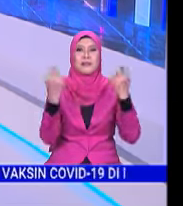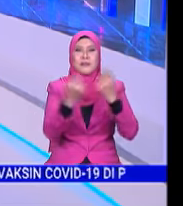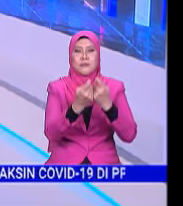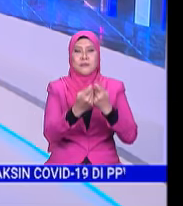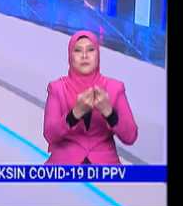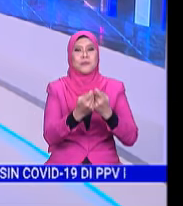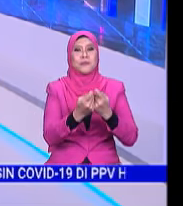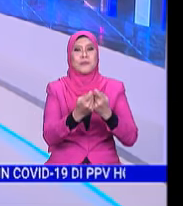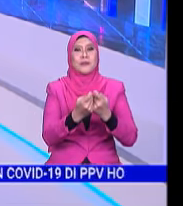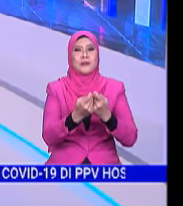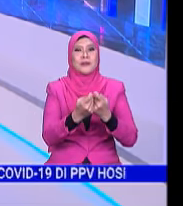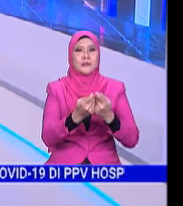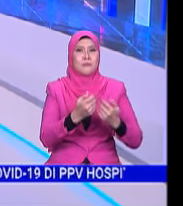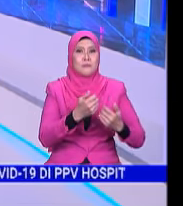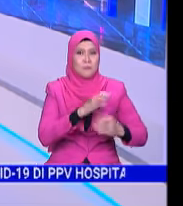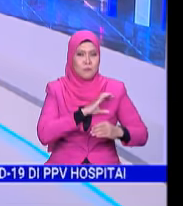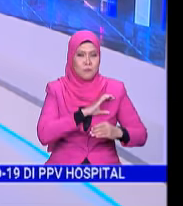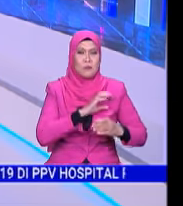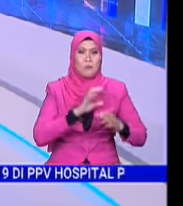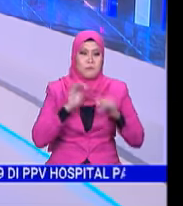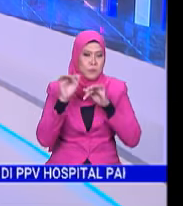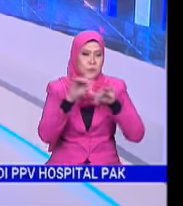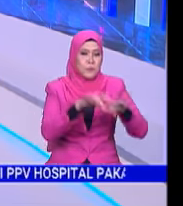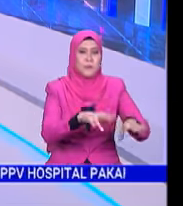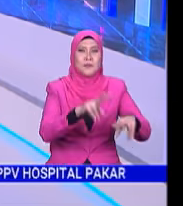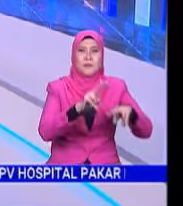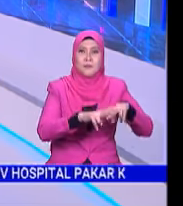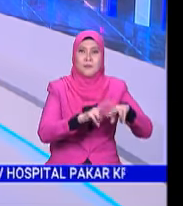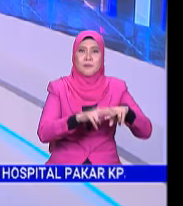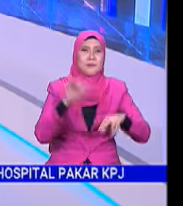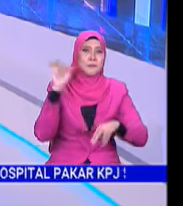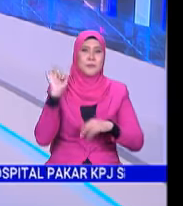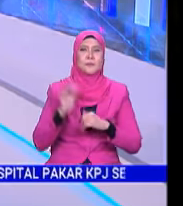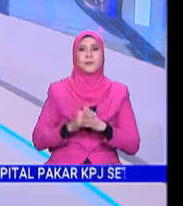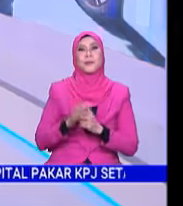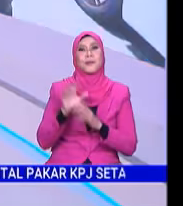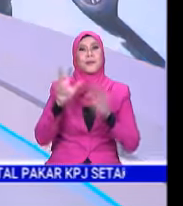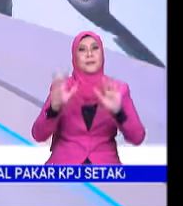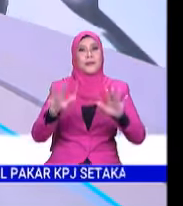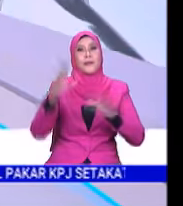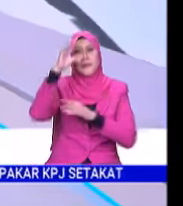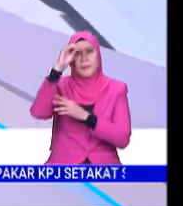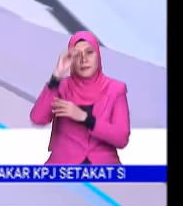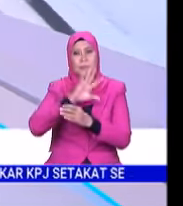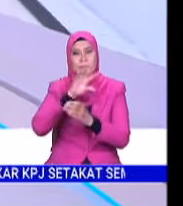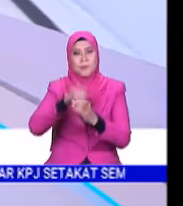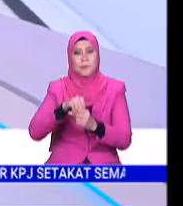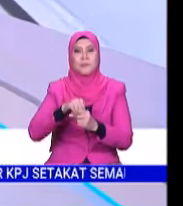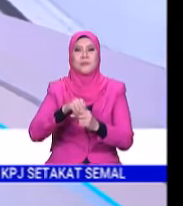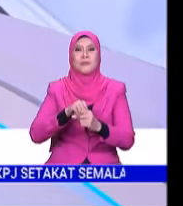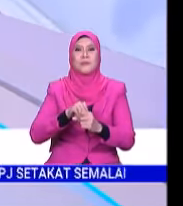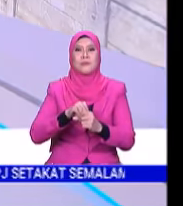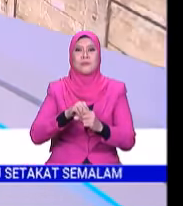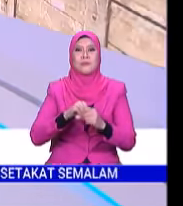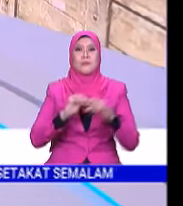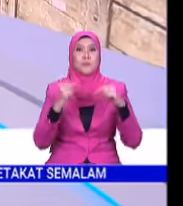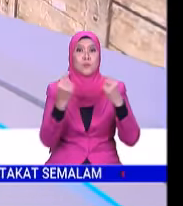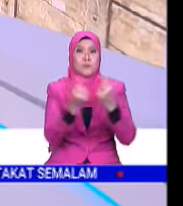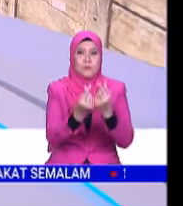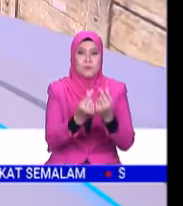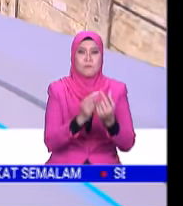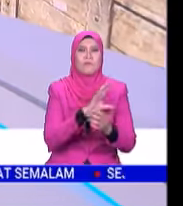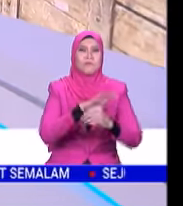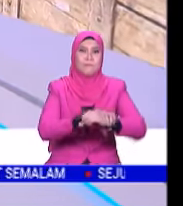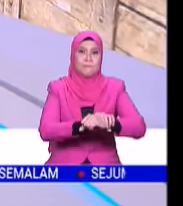Brigad Tengah dalam satu serbuan di Klang semalam. 8 lelaki dipercayai terbabit dengan sindiket itu turut